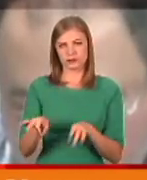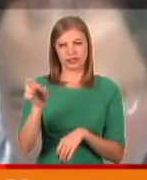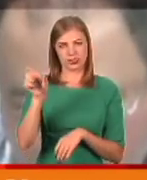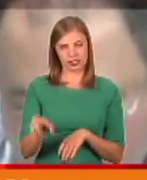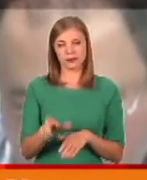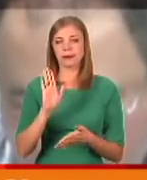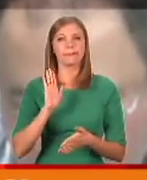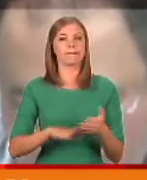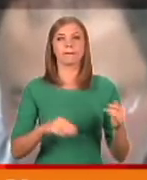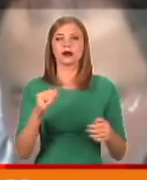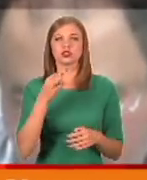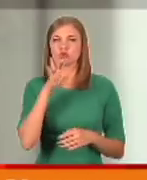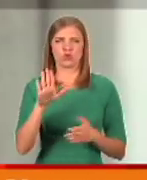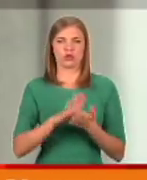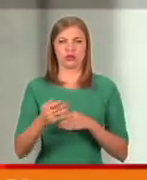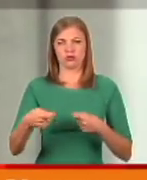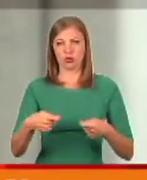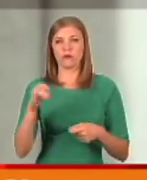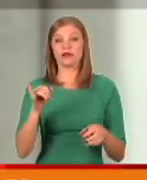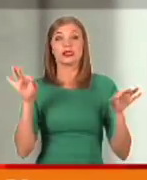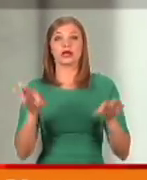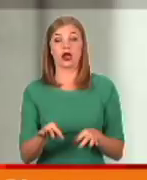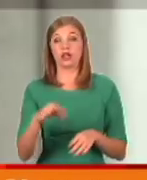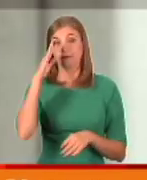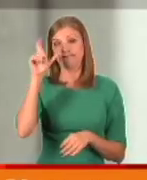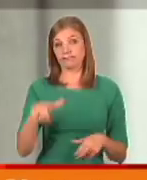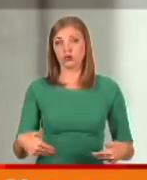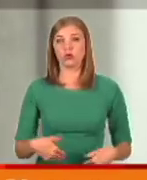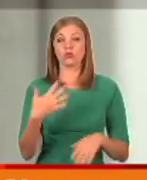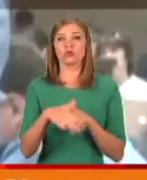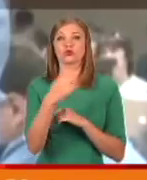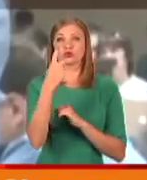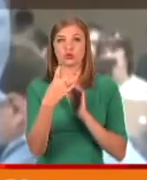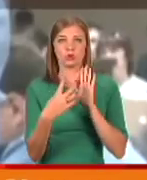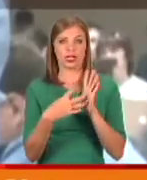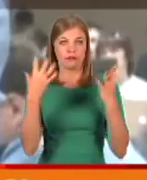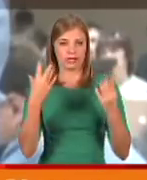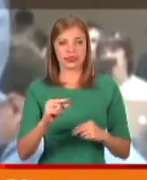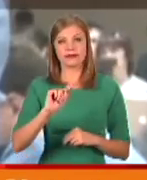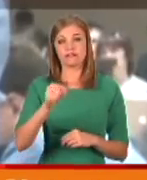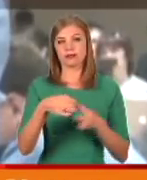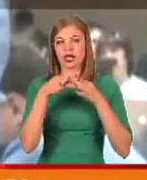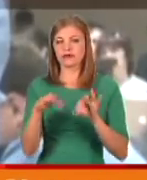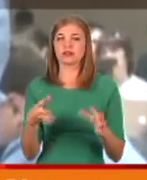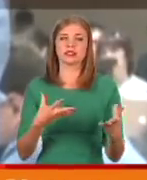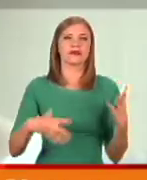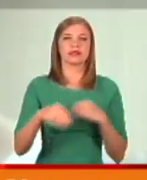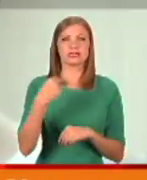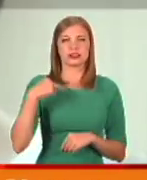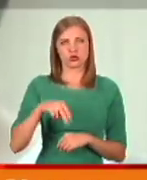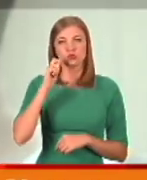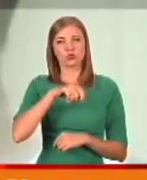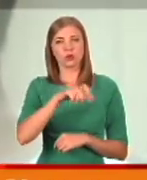його без жодних умов і негайно. Олег Сенцов голодує вже 109 днів, вимагаючи визволення всіх